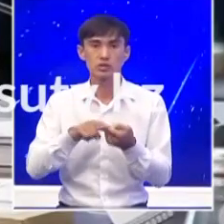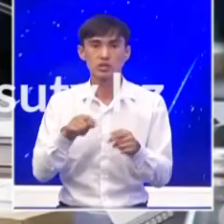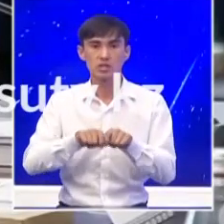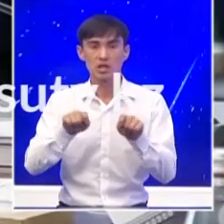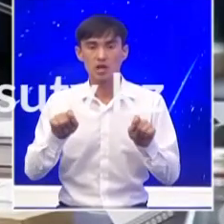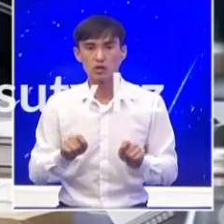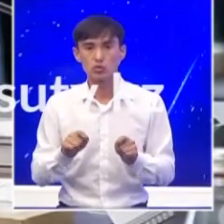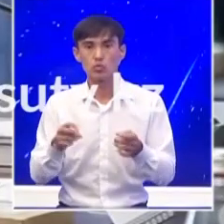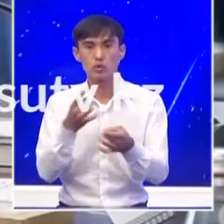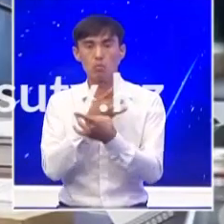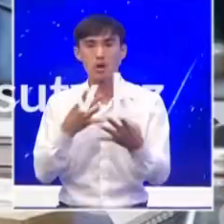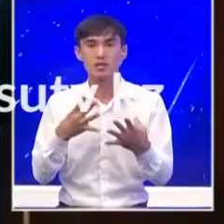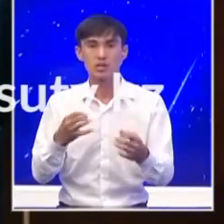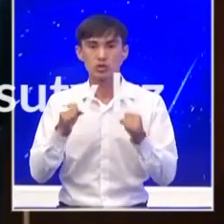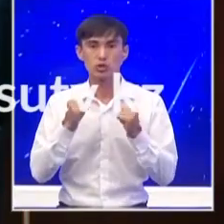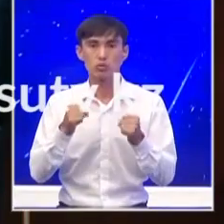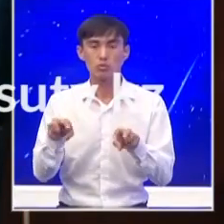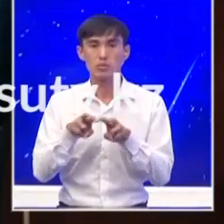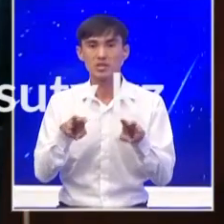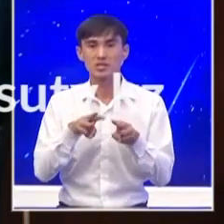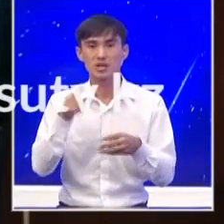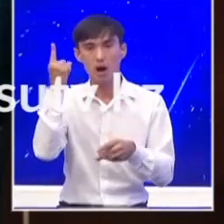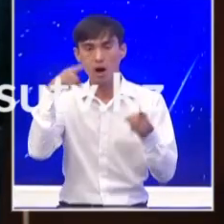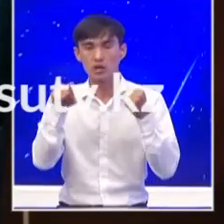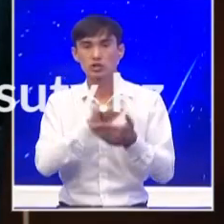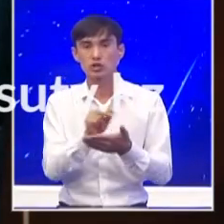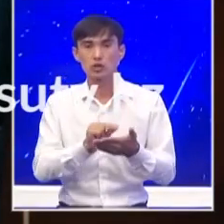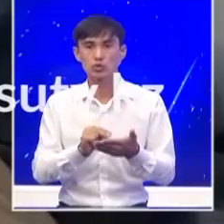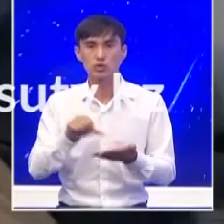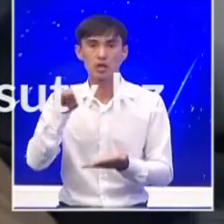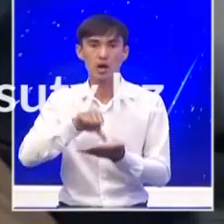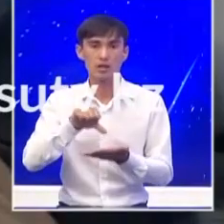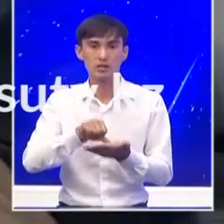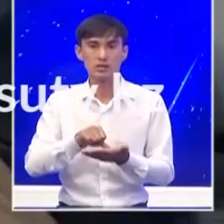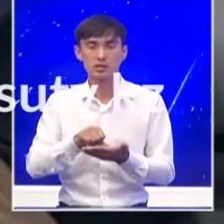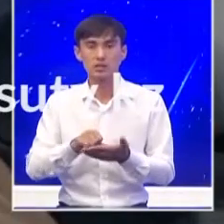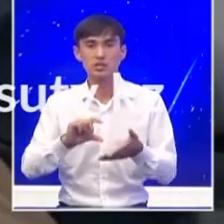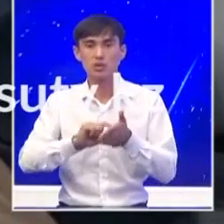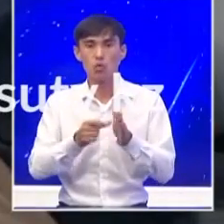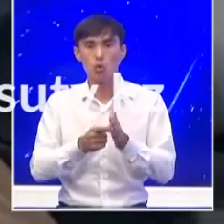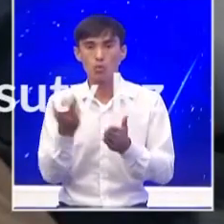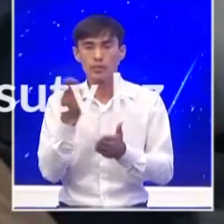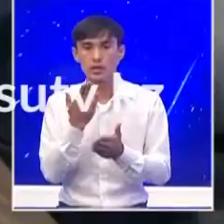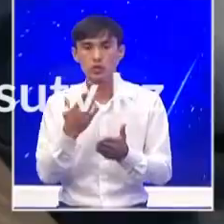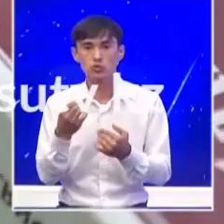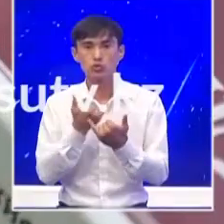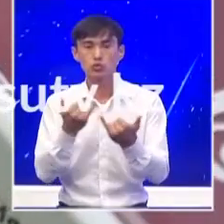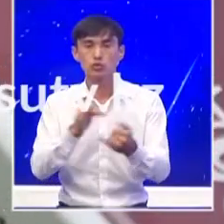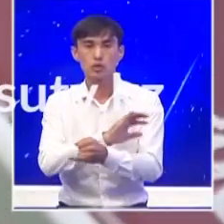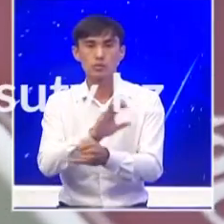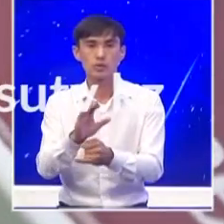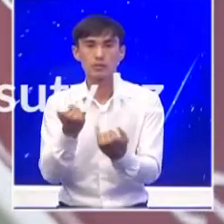ашылуына мәдениет және спорт министрі, ақын, жазушы, қоғам қайраткерлері қатысты. Зал оқырмандар үшін классикалық стилде